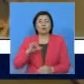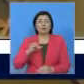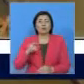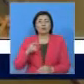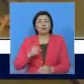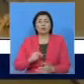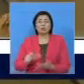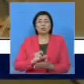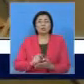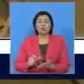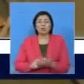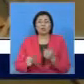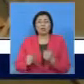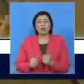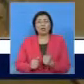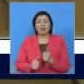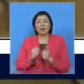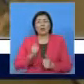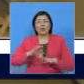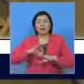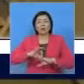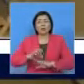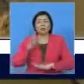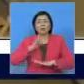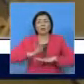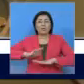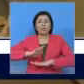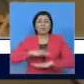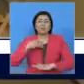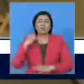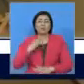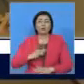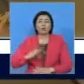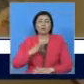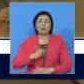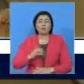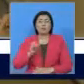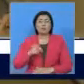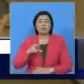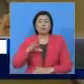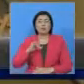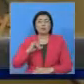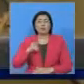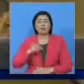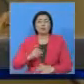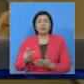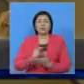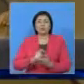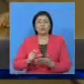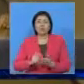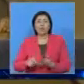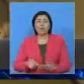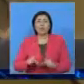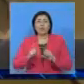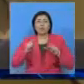байқауын ұйымдастырып, осы елімізде Ақтөбе өңірінде едігенің жыр мектебін ашып жатқанына біз